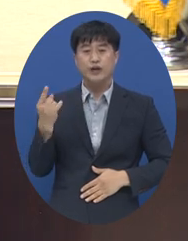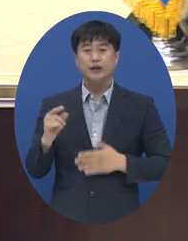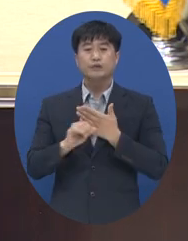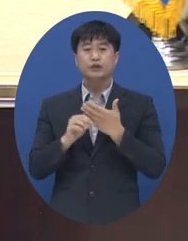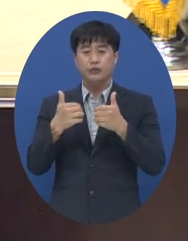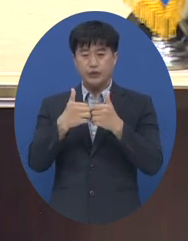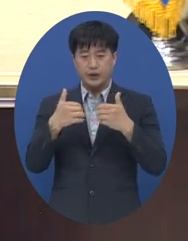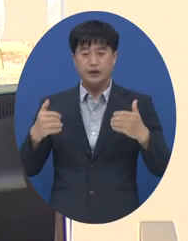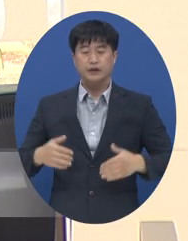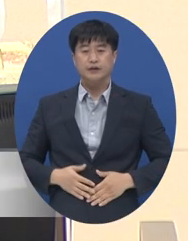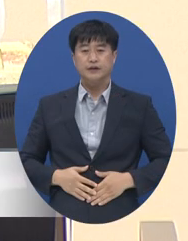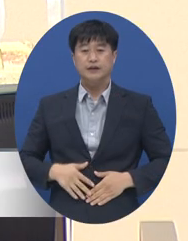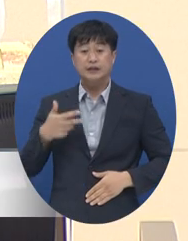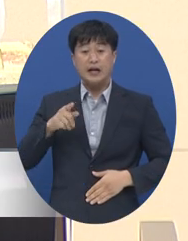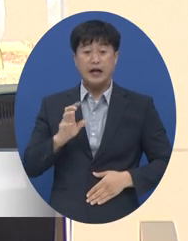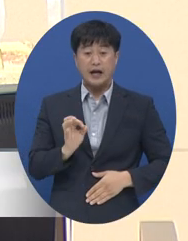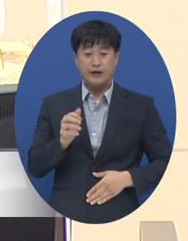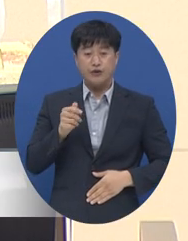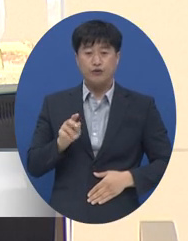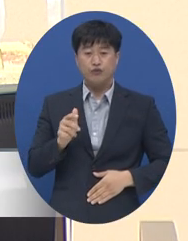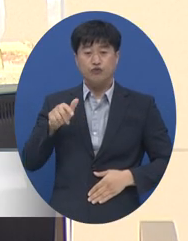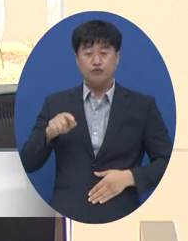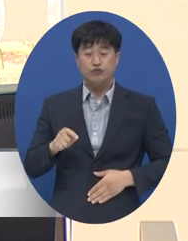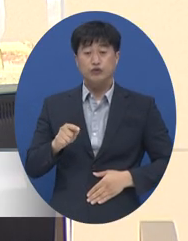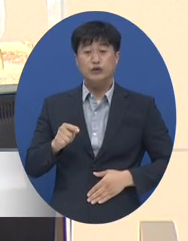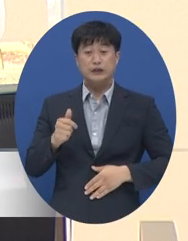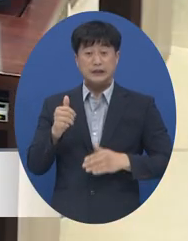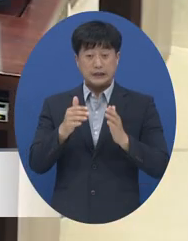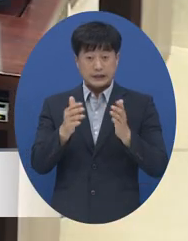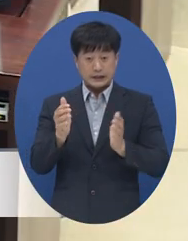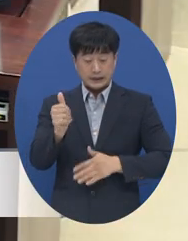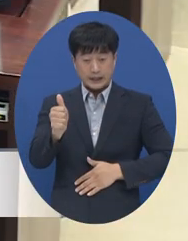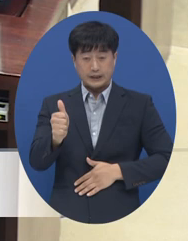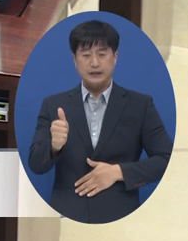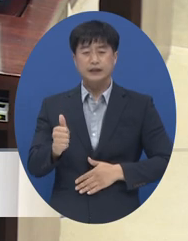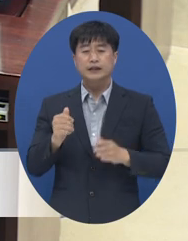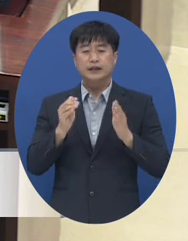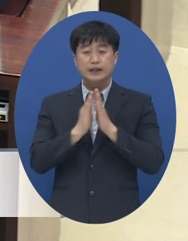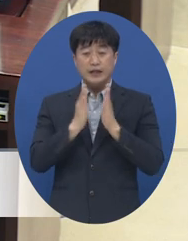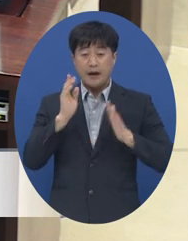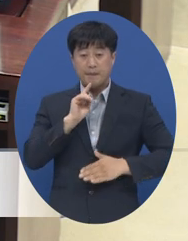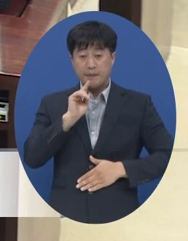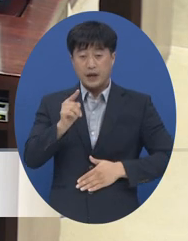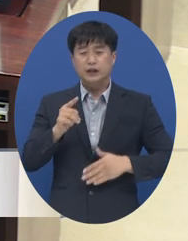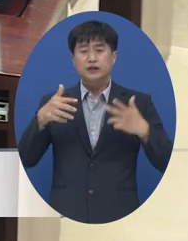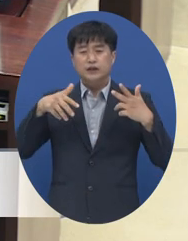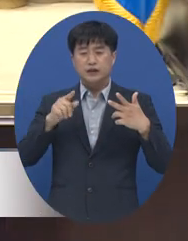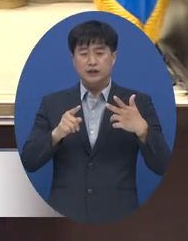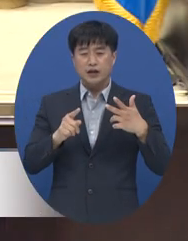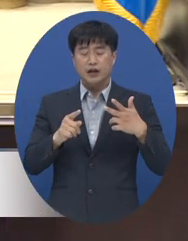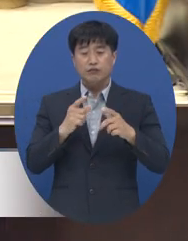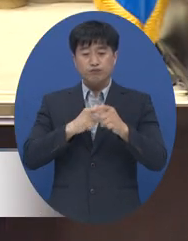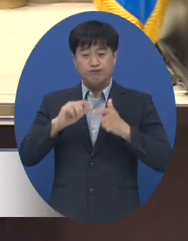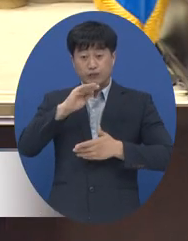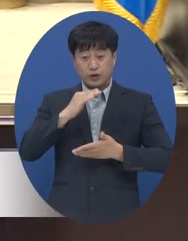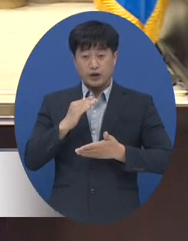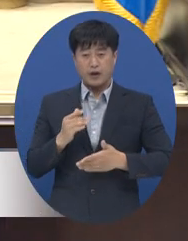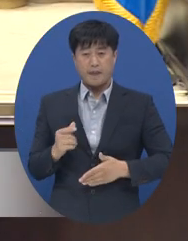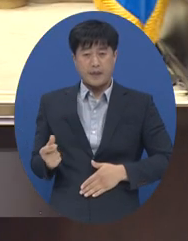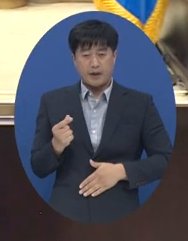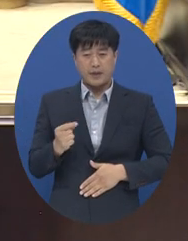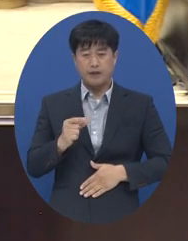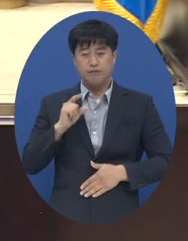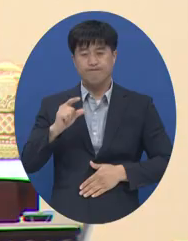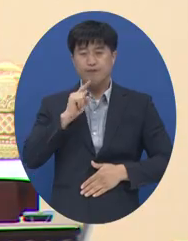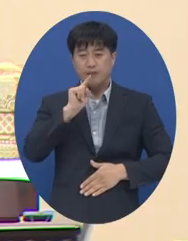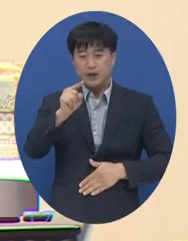임시회. 장형국 의장은 개회사부터 경기도 2차 추가 경정 예산안 심의를 서두르겠다고 힘주어